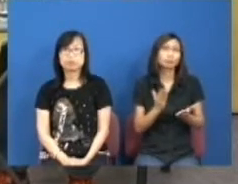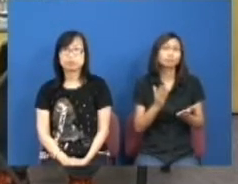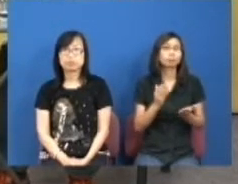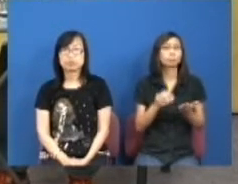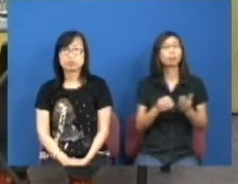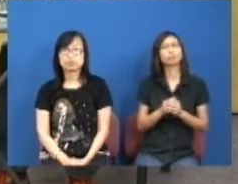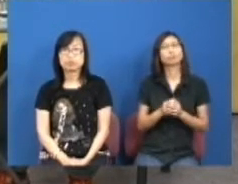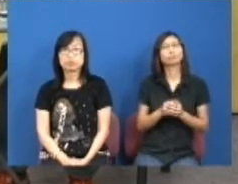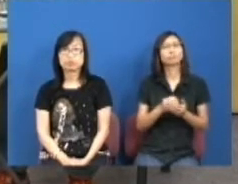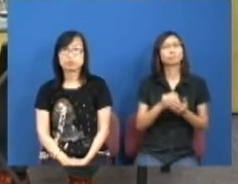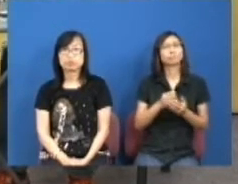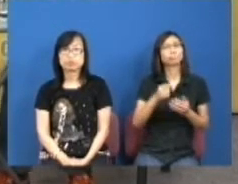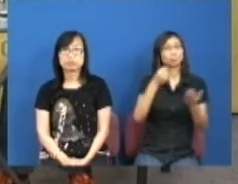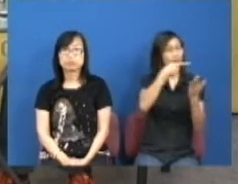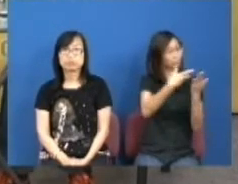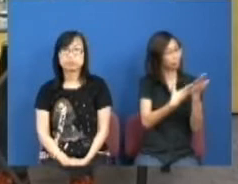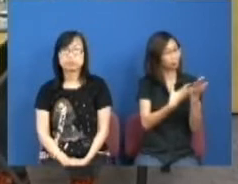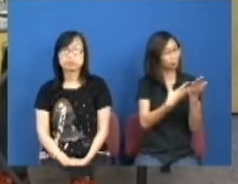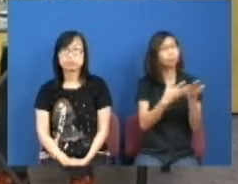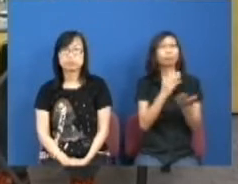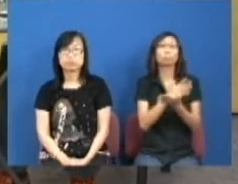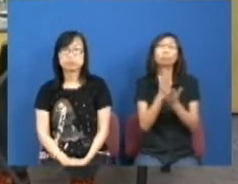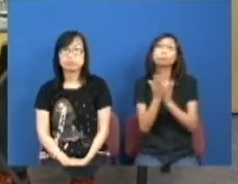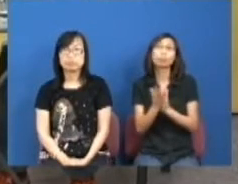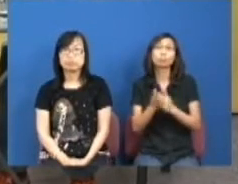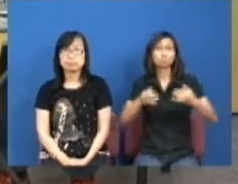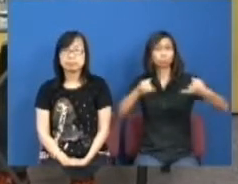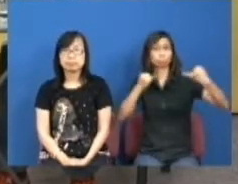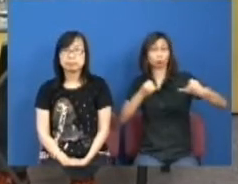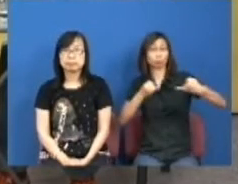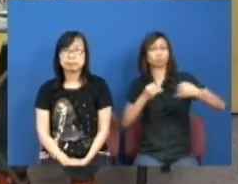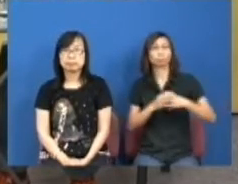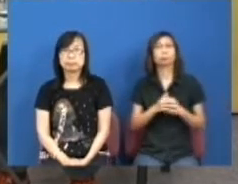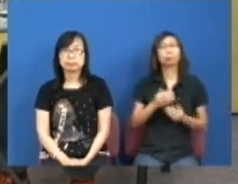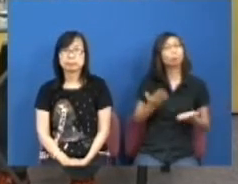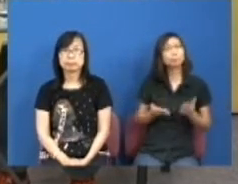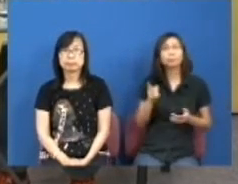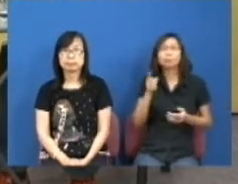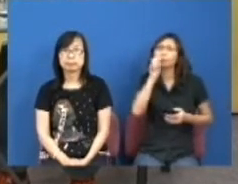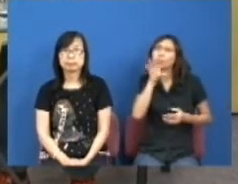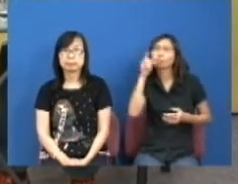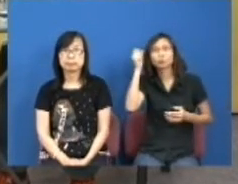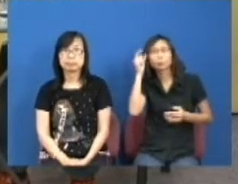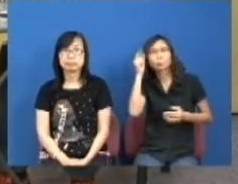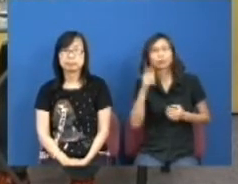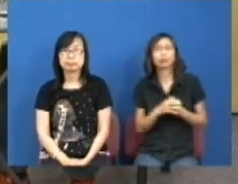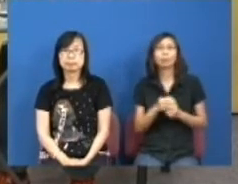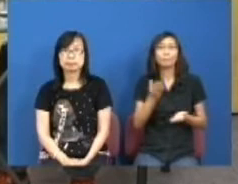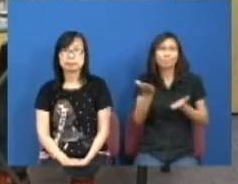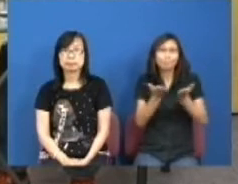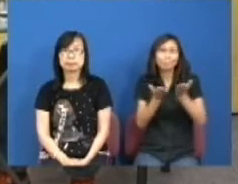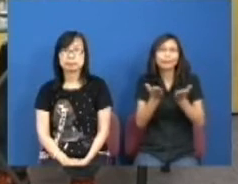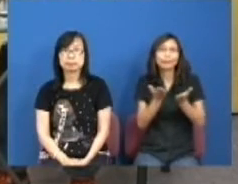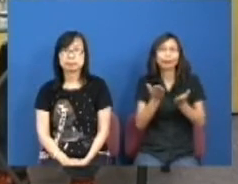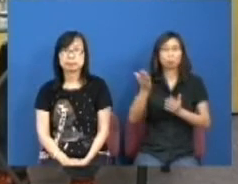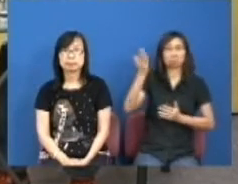違反依一個本土意識的話，我就跟你對立。咁我諗，但是你特別，如果我係講到一些比較老牌的一些即係